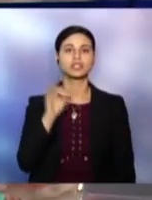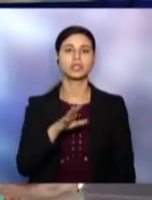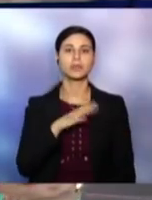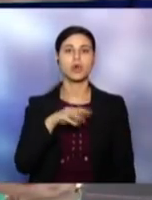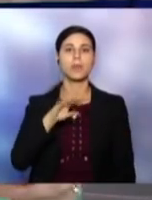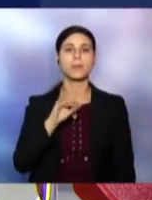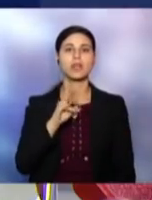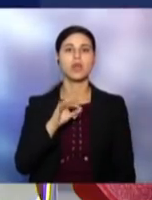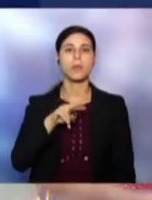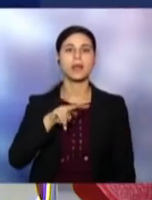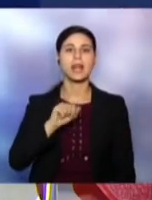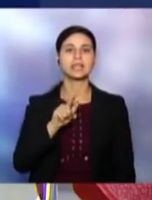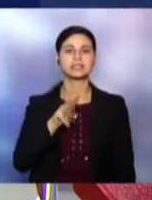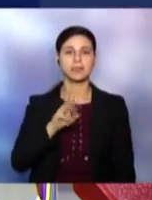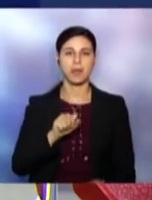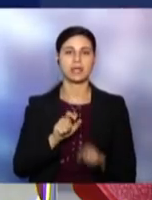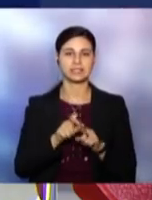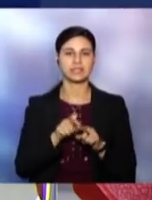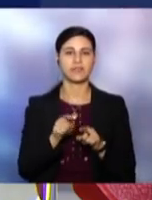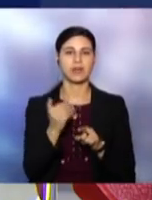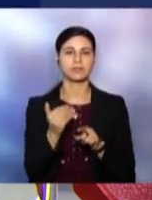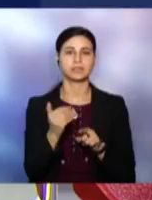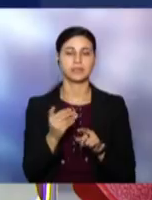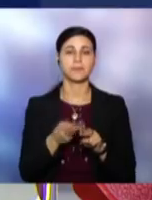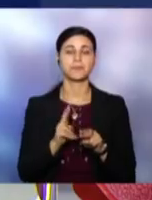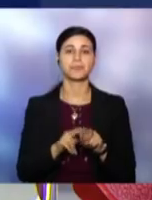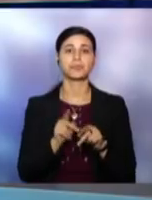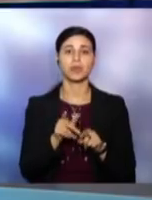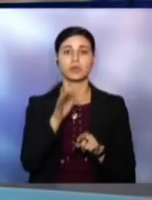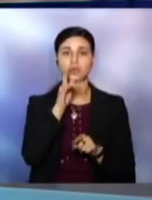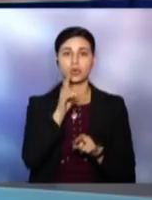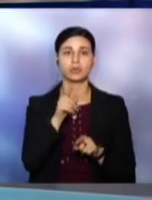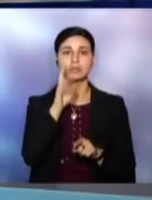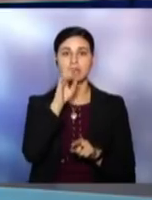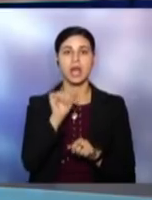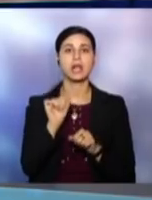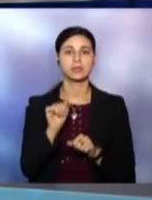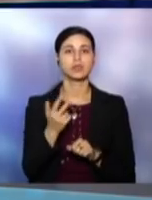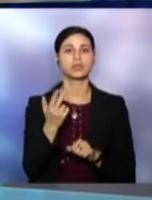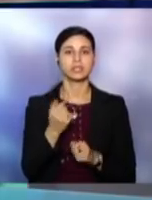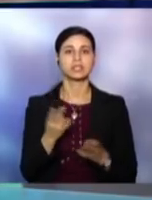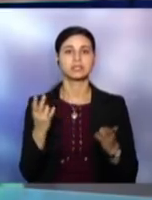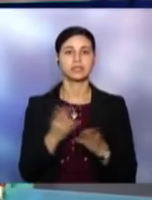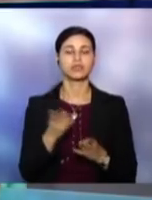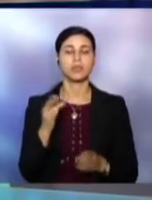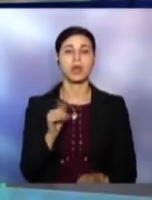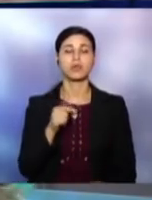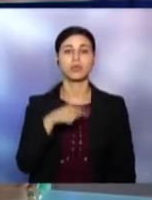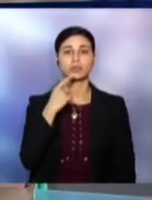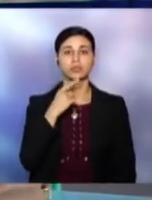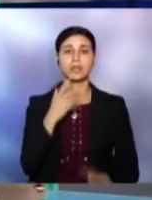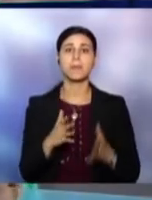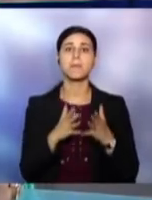მიკოპლაზმა, ესეთი გამომწვევი და ამ შემთხვევაში ანტიბიოტიკი საჭიროა. თუმცა როგორც თქვი,